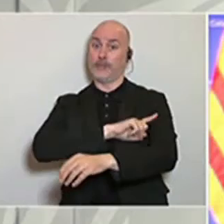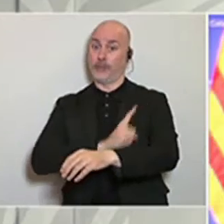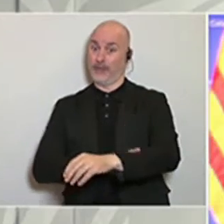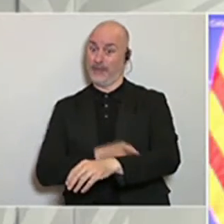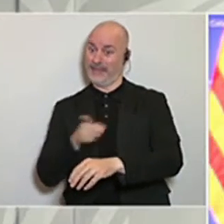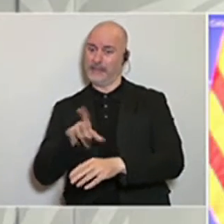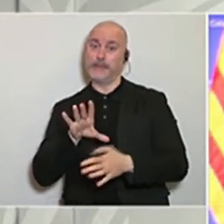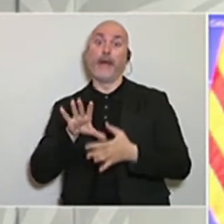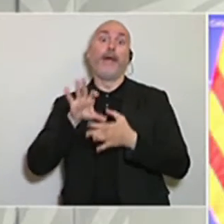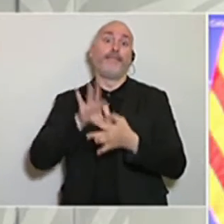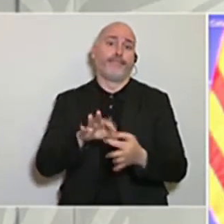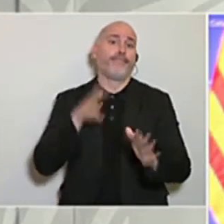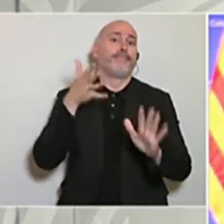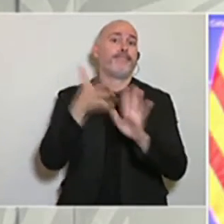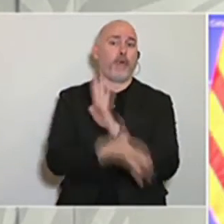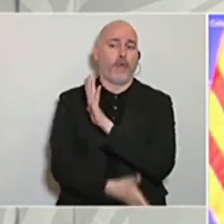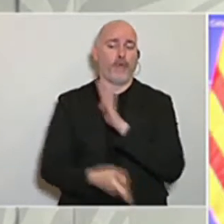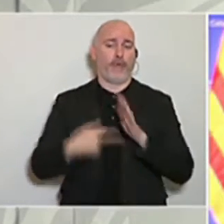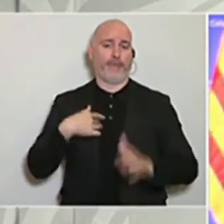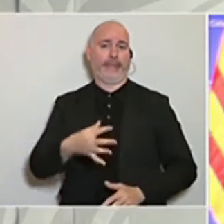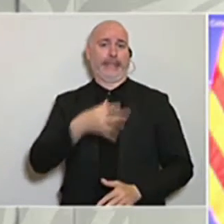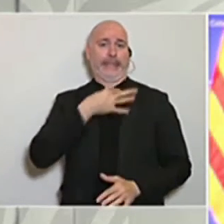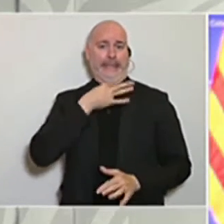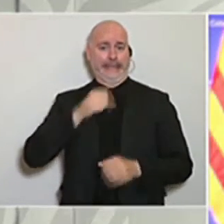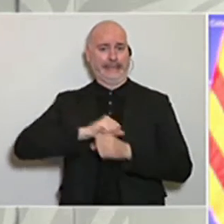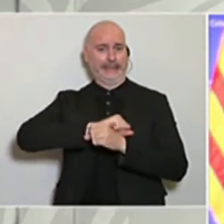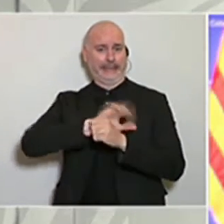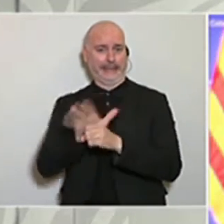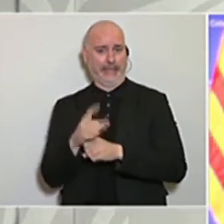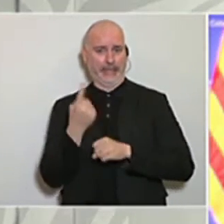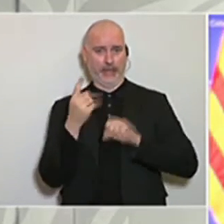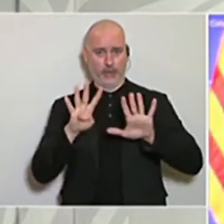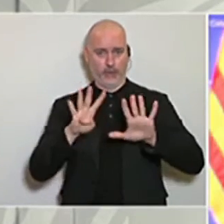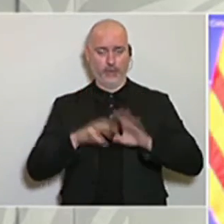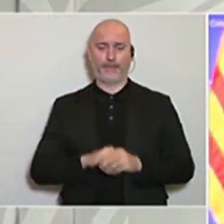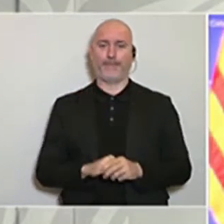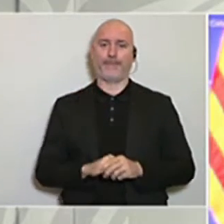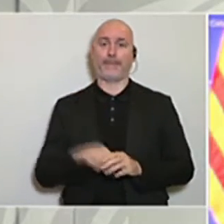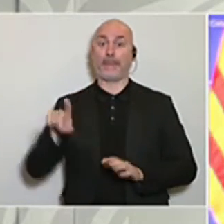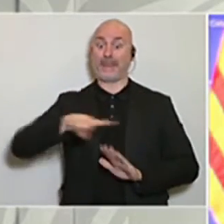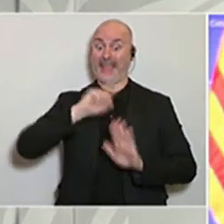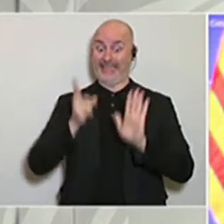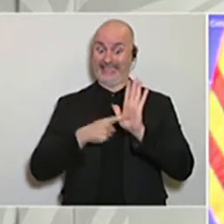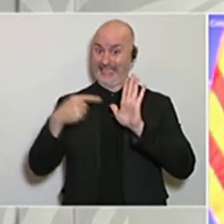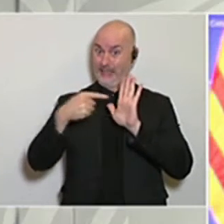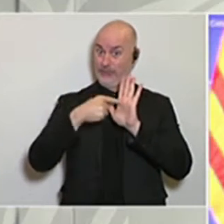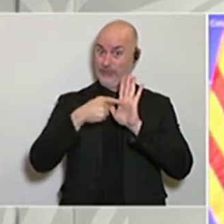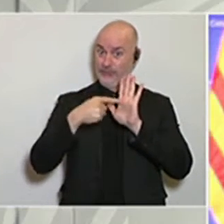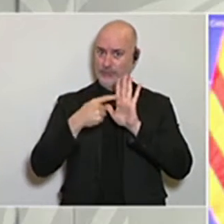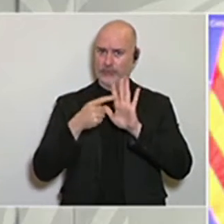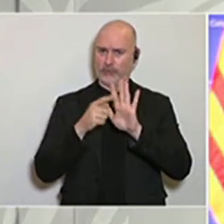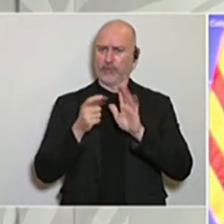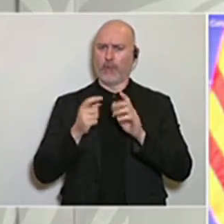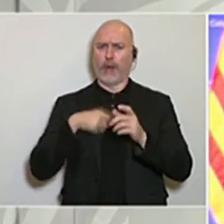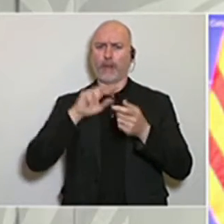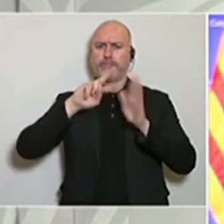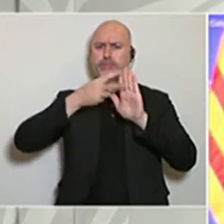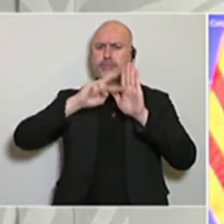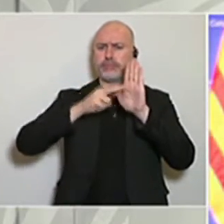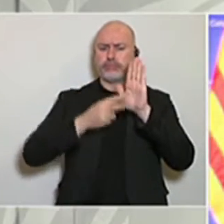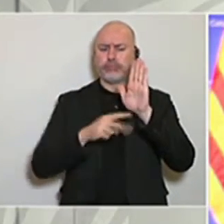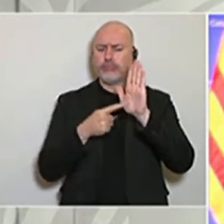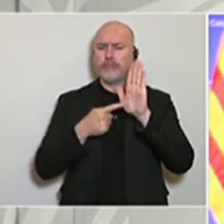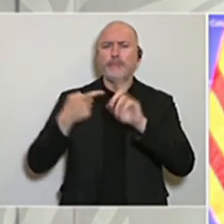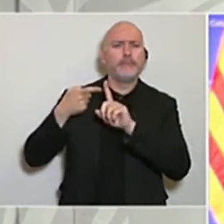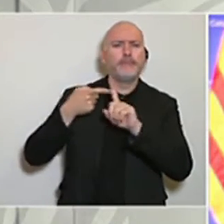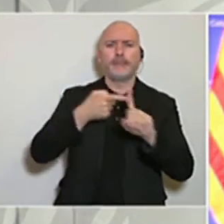elles arran de la crisi causada per la Covid-19. Els canvis legislatius que avui hem aprovat amb aquest decret llei permeten